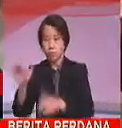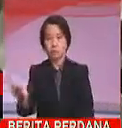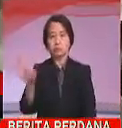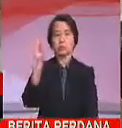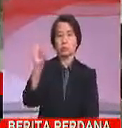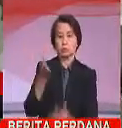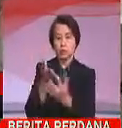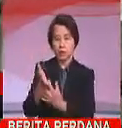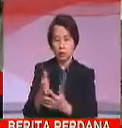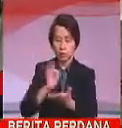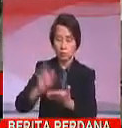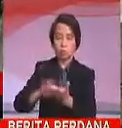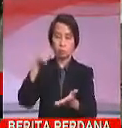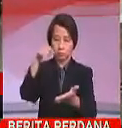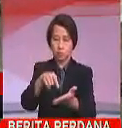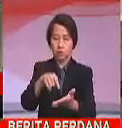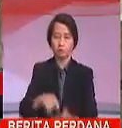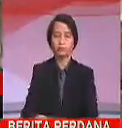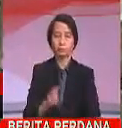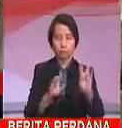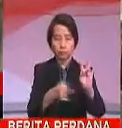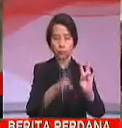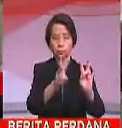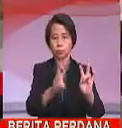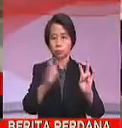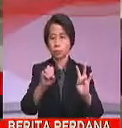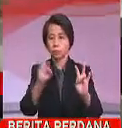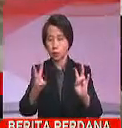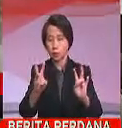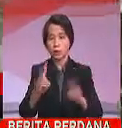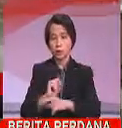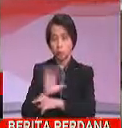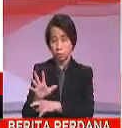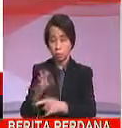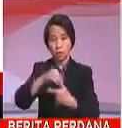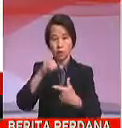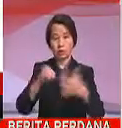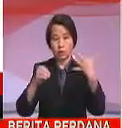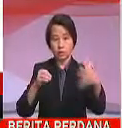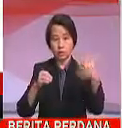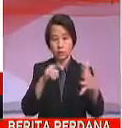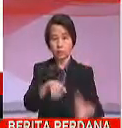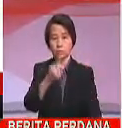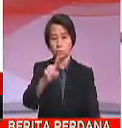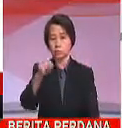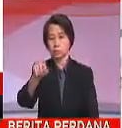dikesan melalui aplikasi ini. 7,606 kes COVID-19 atau 15.1